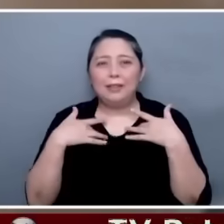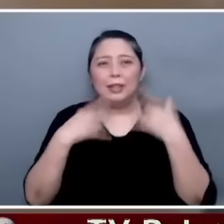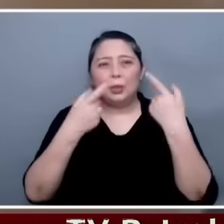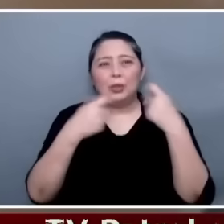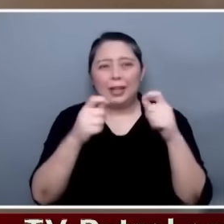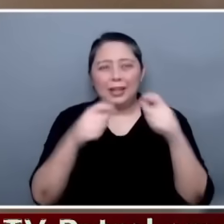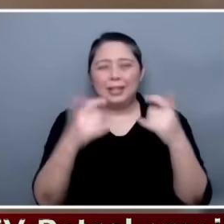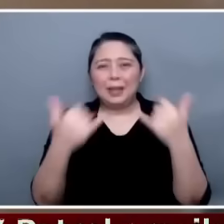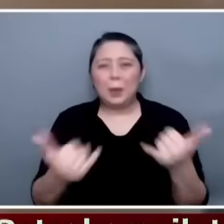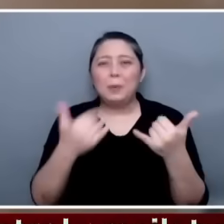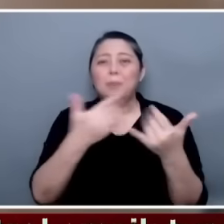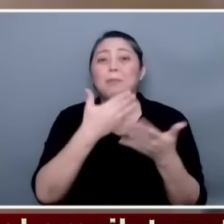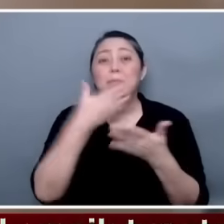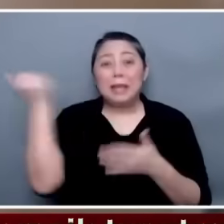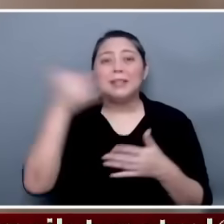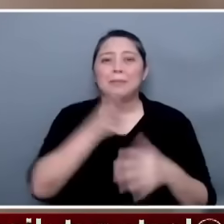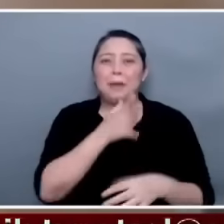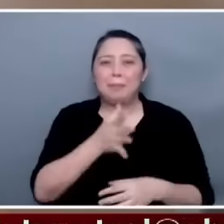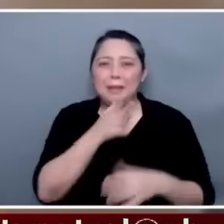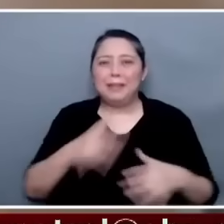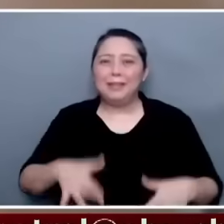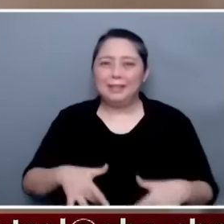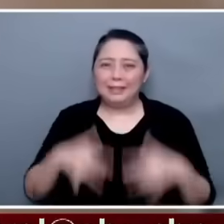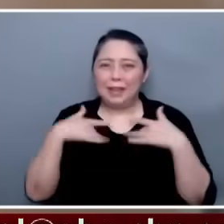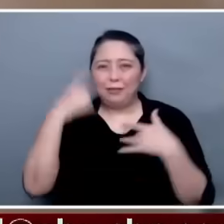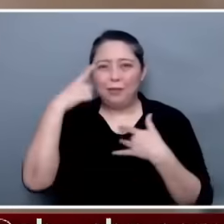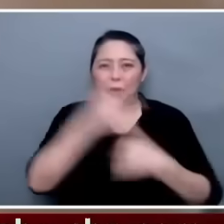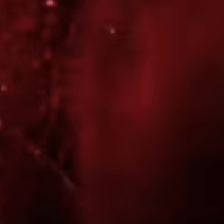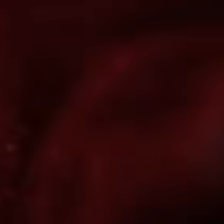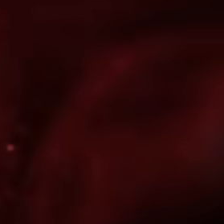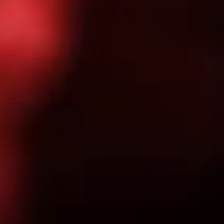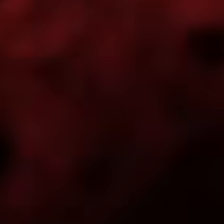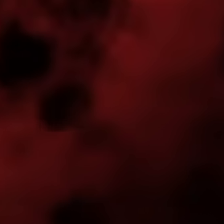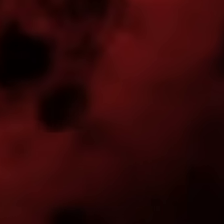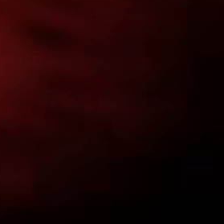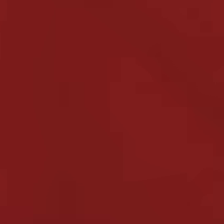Mario Dumawal, ABS-CBN News.